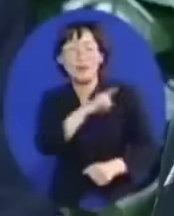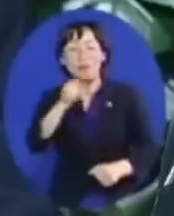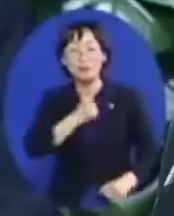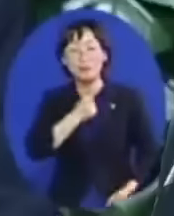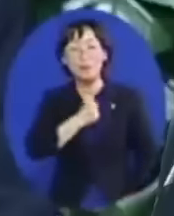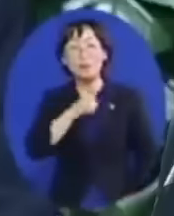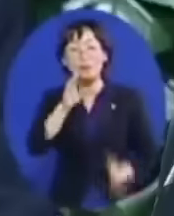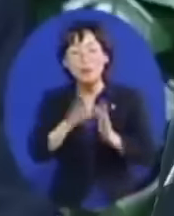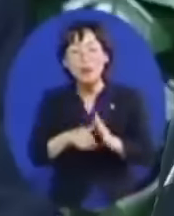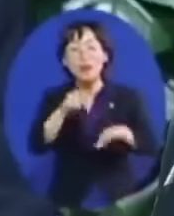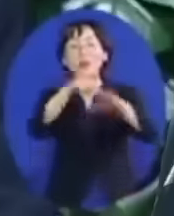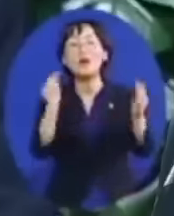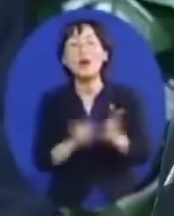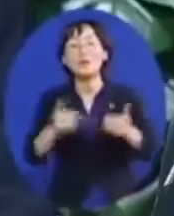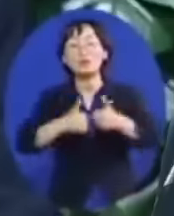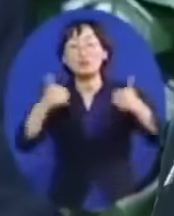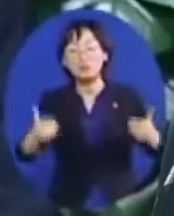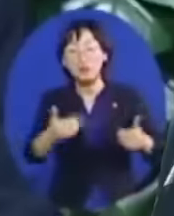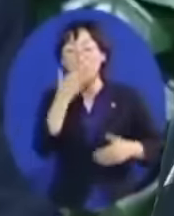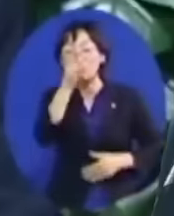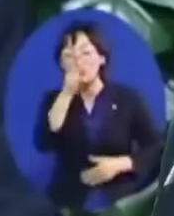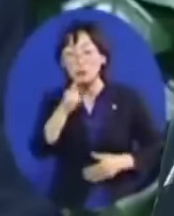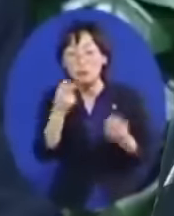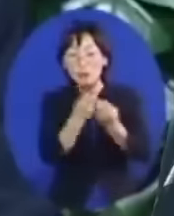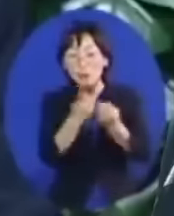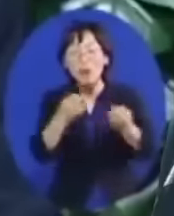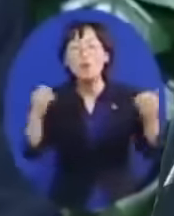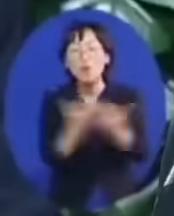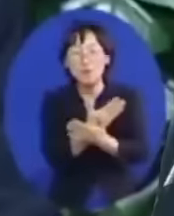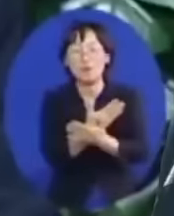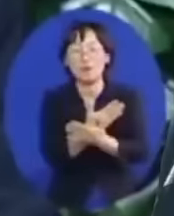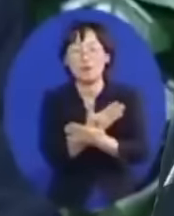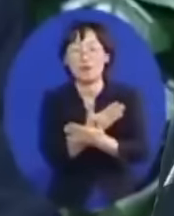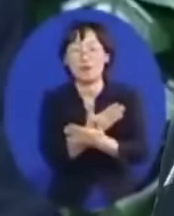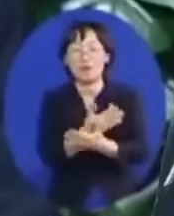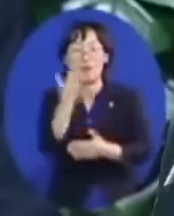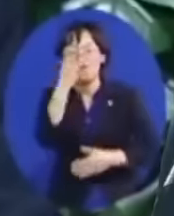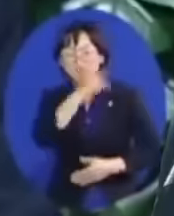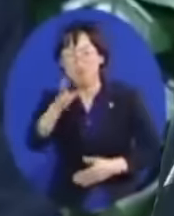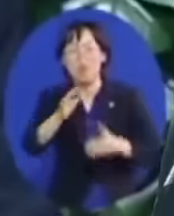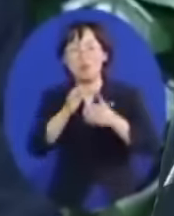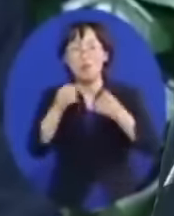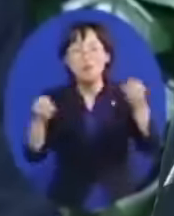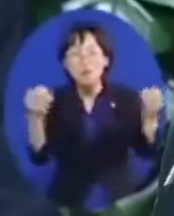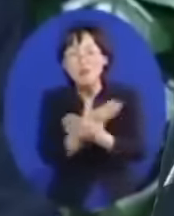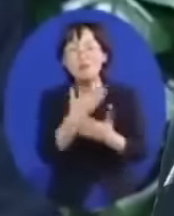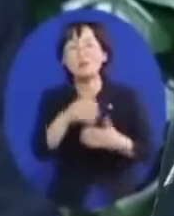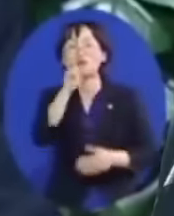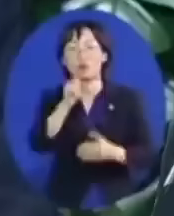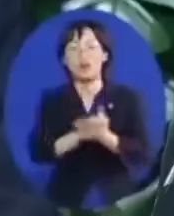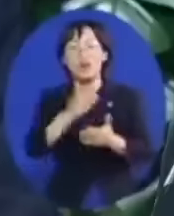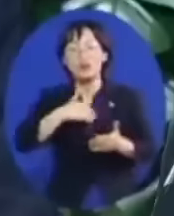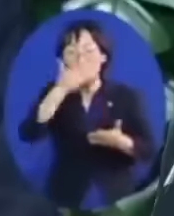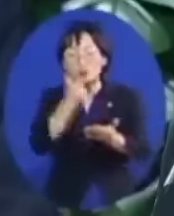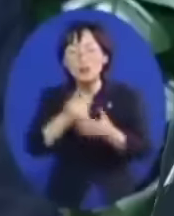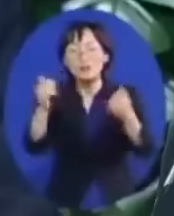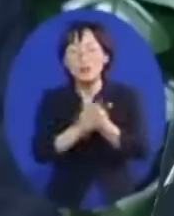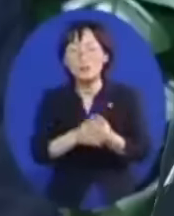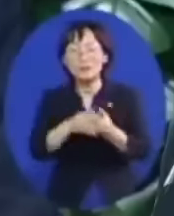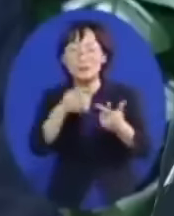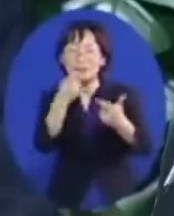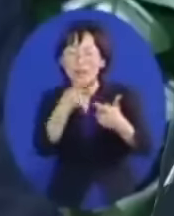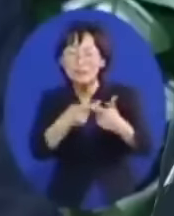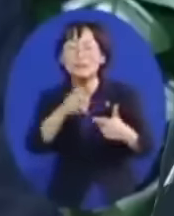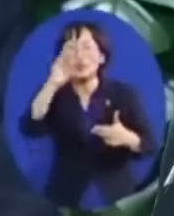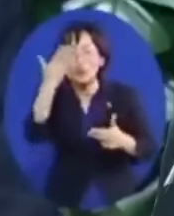답답할 때 내 마음 문을 열 수 있는 길은 회개가 제일 좋습니다. 저는 무조건 하고 회개하는 거예요. 내 죄 때문에 이 아이가 이렇게 된